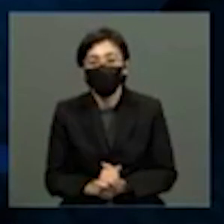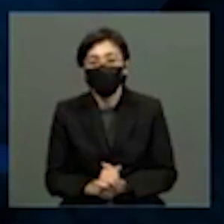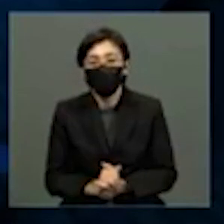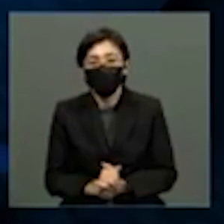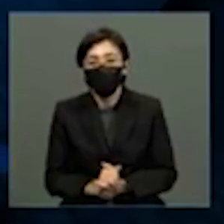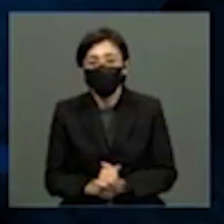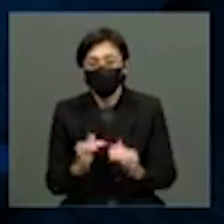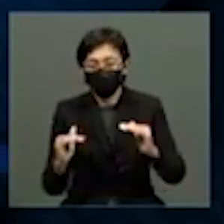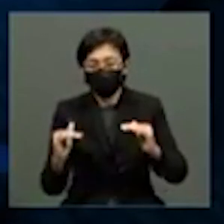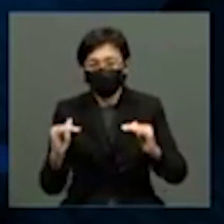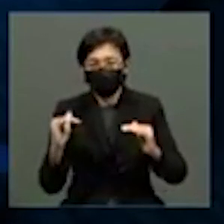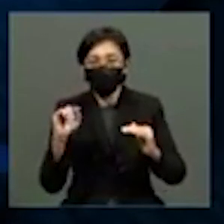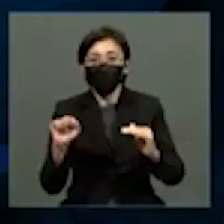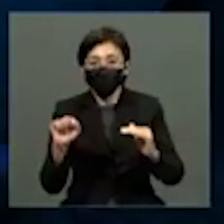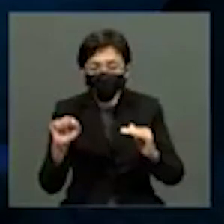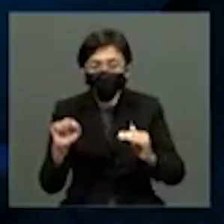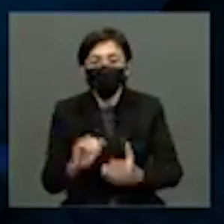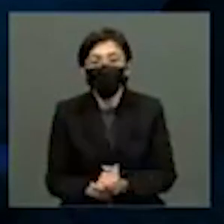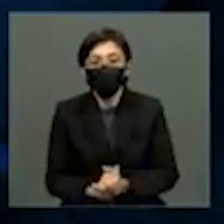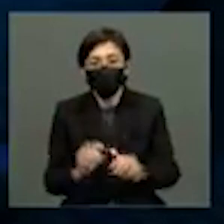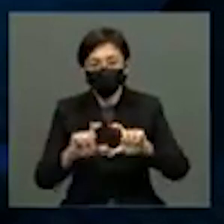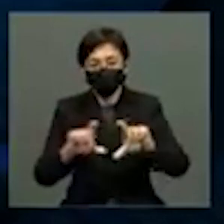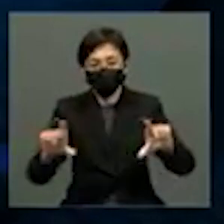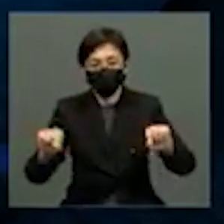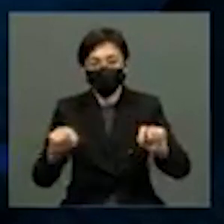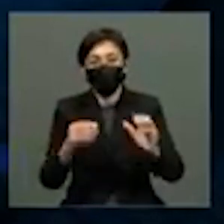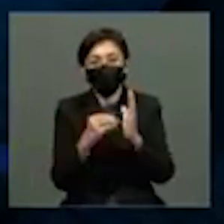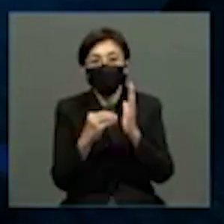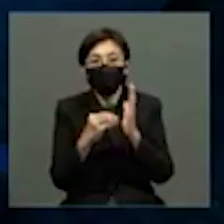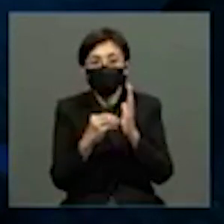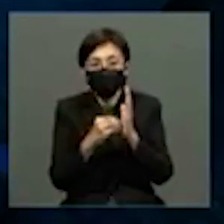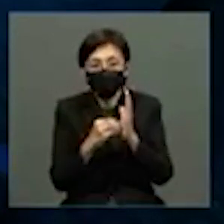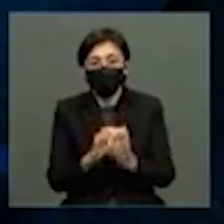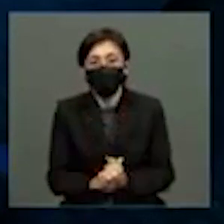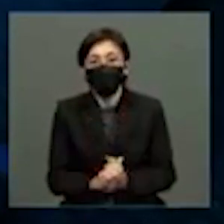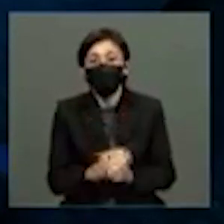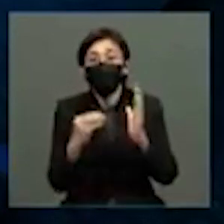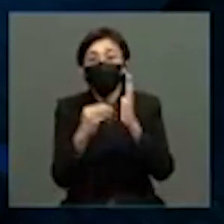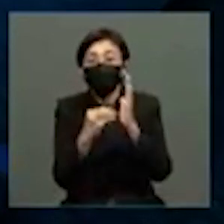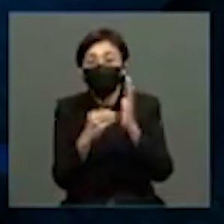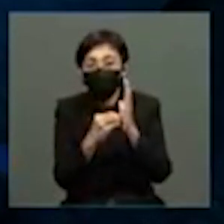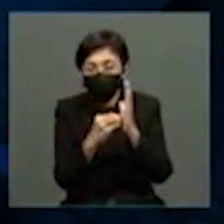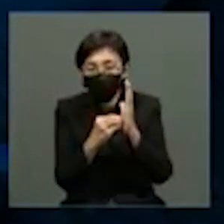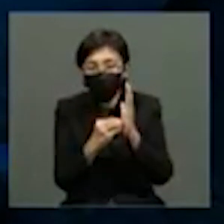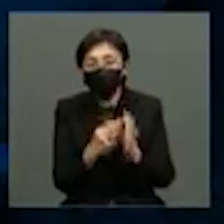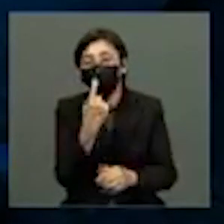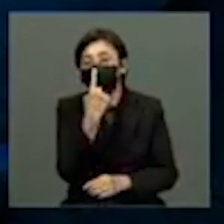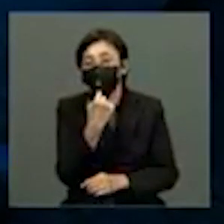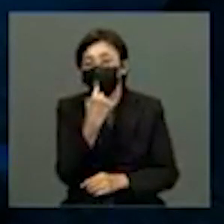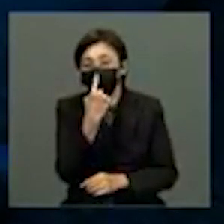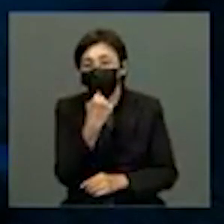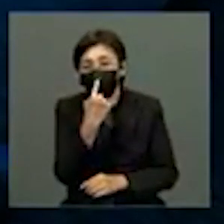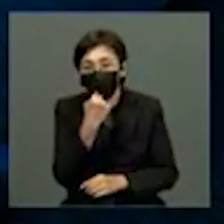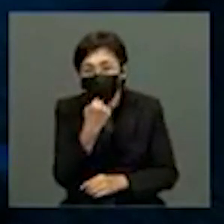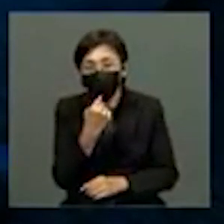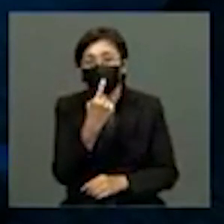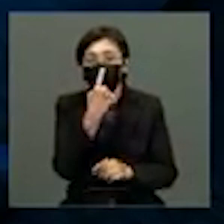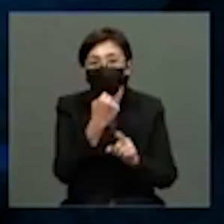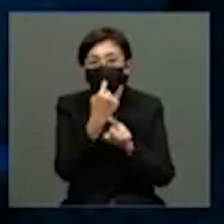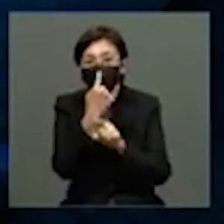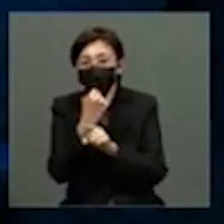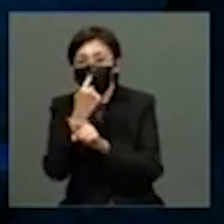มาจะเห็นนะครับที่แถบของกรุงเทพมหานครเนี่ยเลยขึ้นมาสีแดงนี่แดงมาหลายวันแล้วเนี่ยนะฮะ